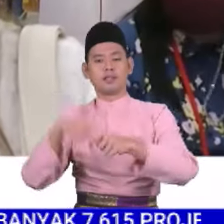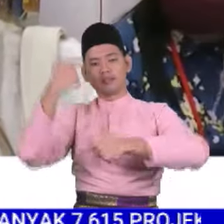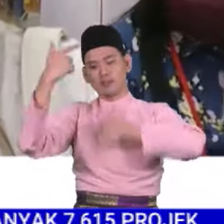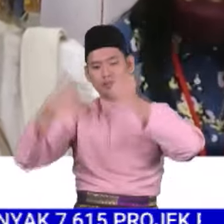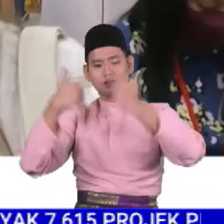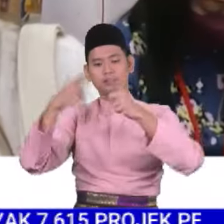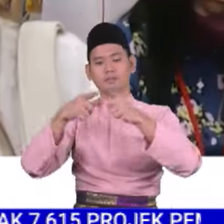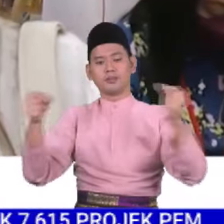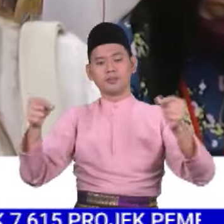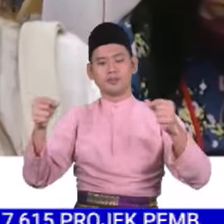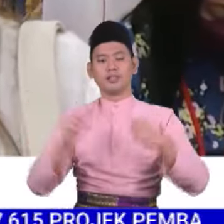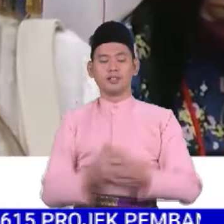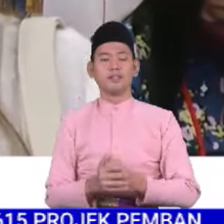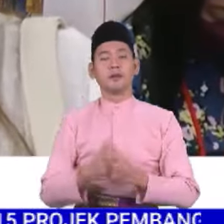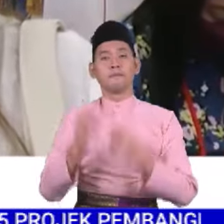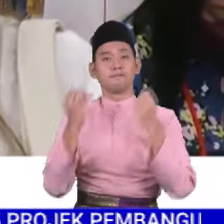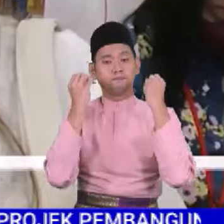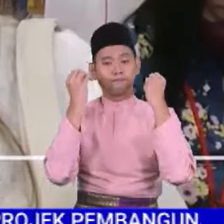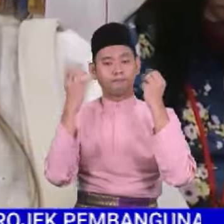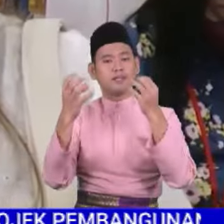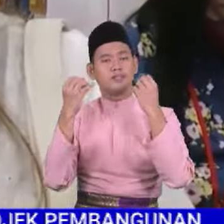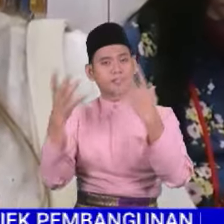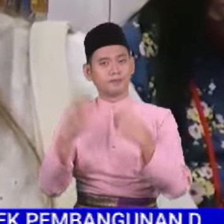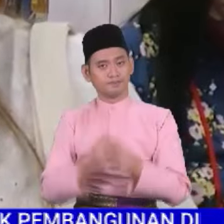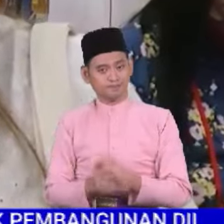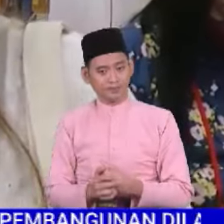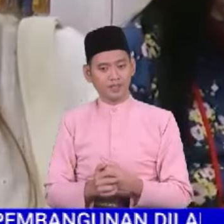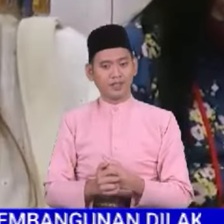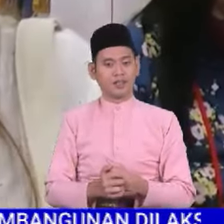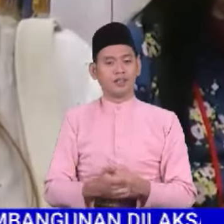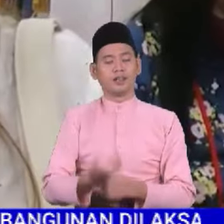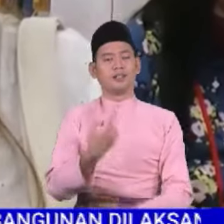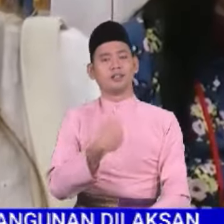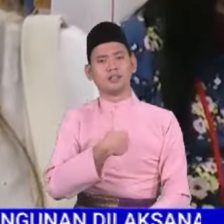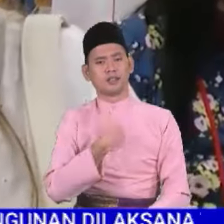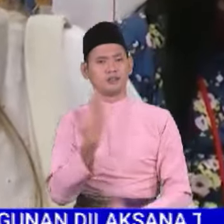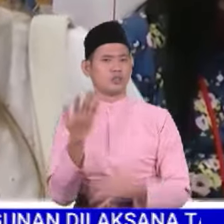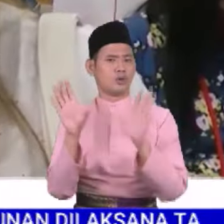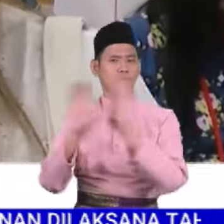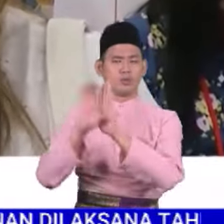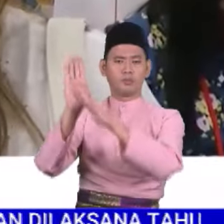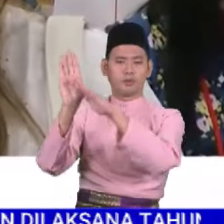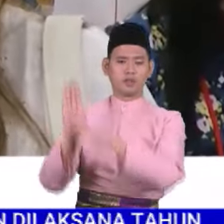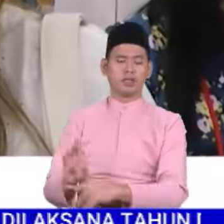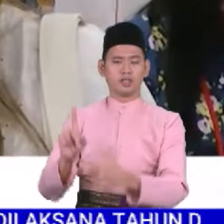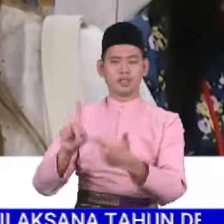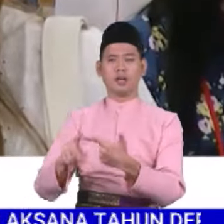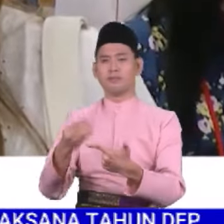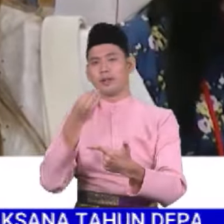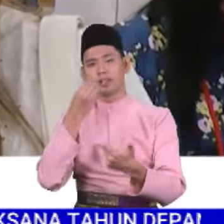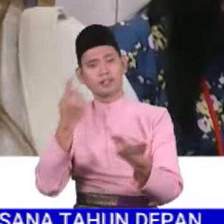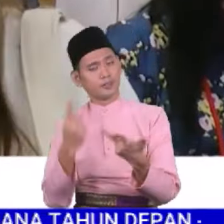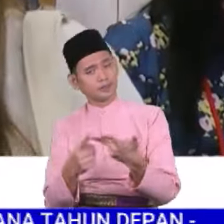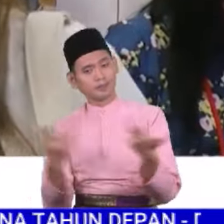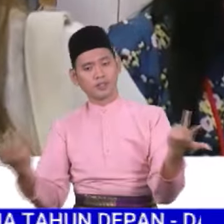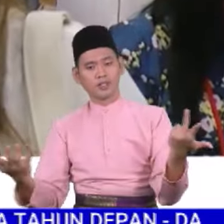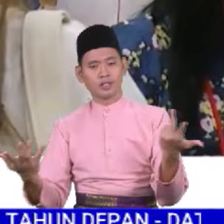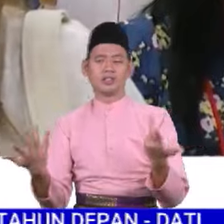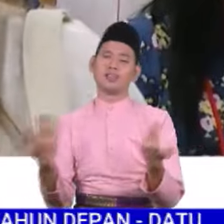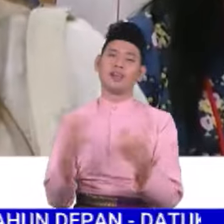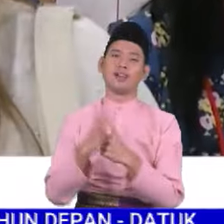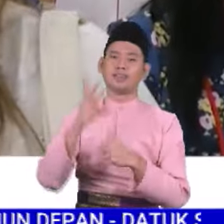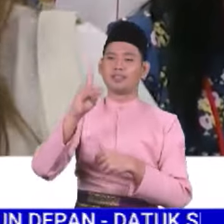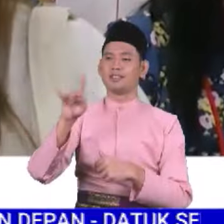dekat Jepun pun. So banyak macam saya macam budaya, makanan, scenery, even